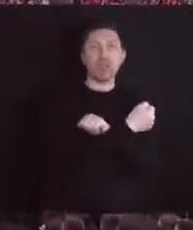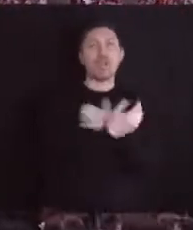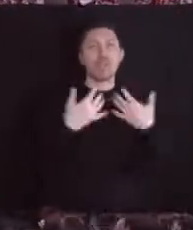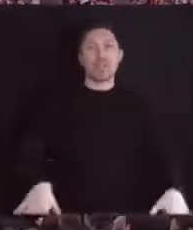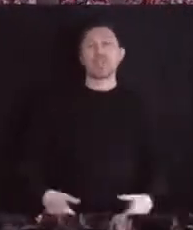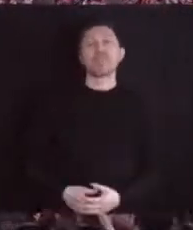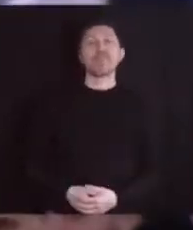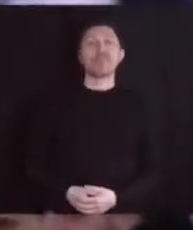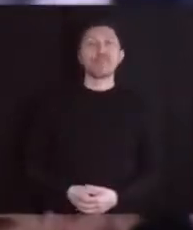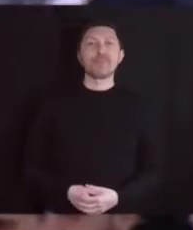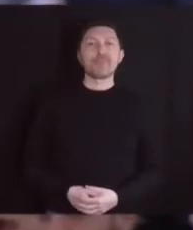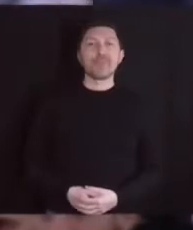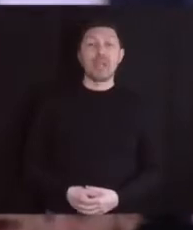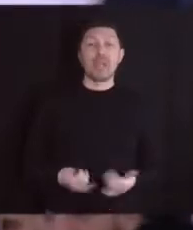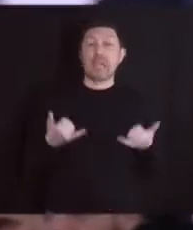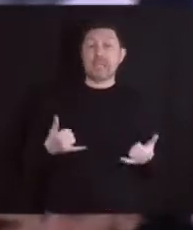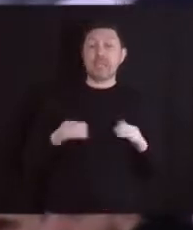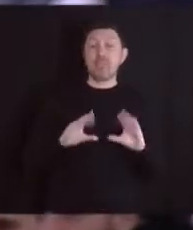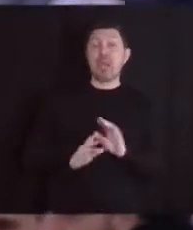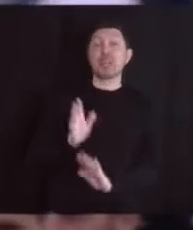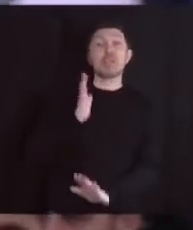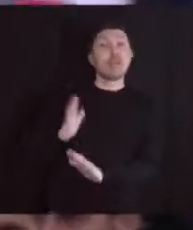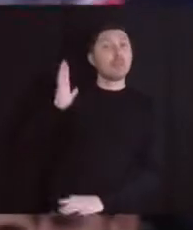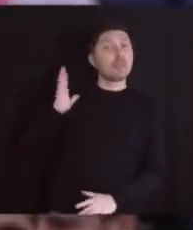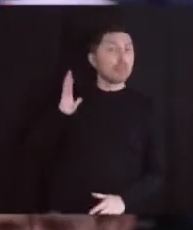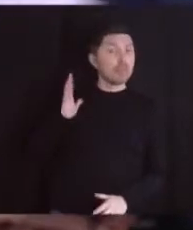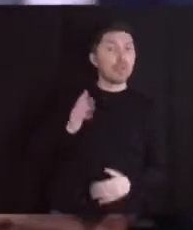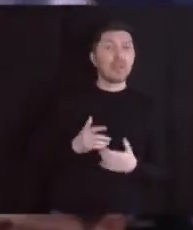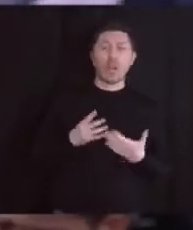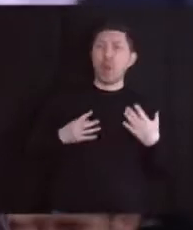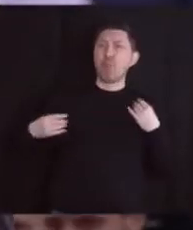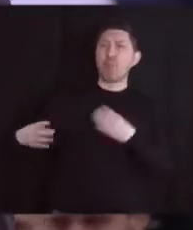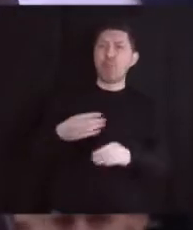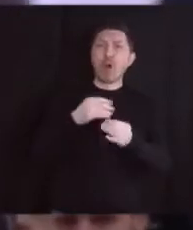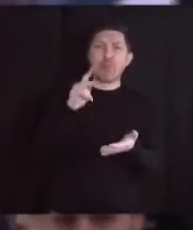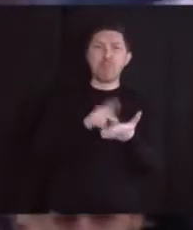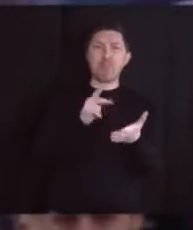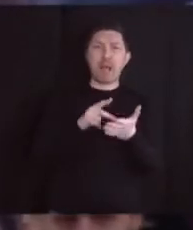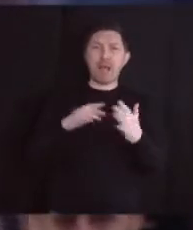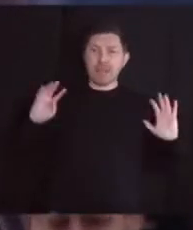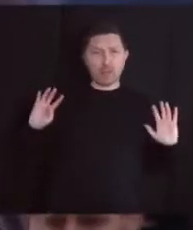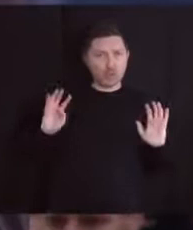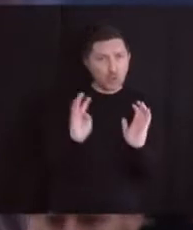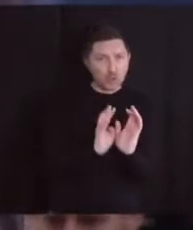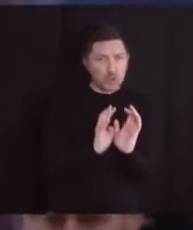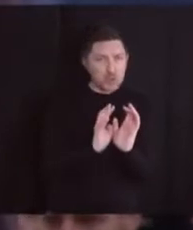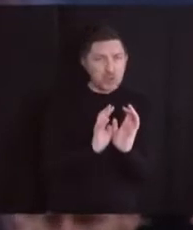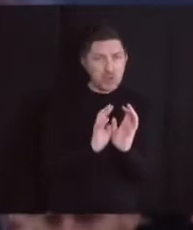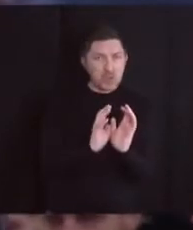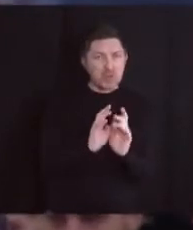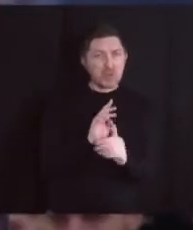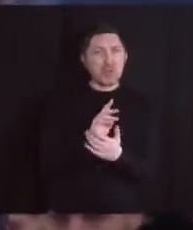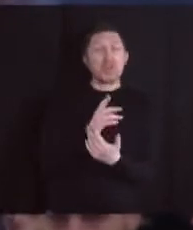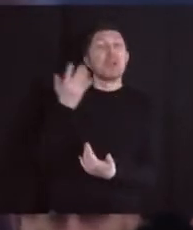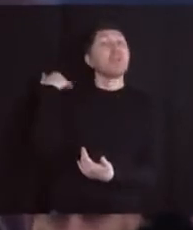Sur cette place où naguère le peuple de Paris s'est assemblé après les attentats et